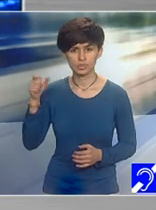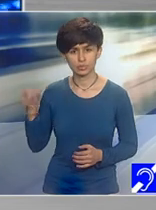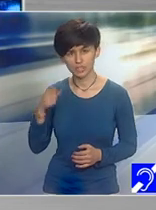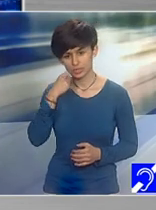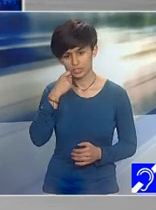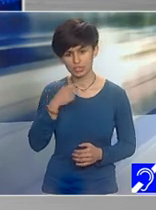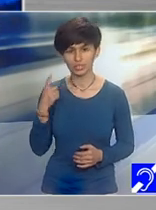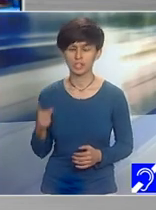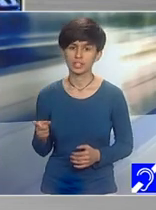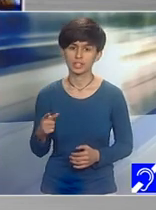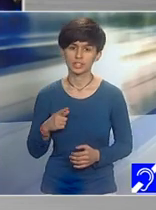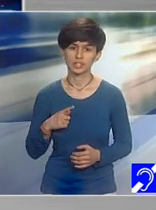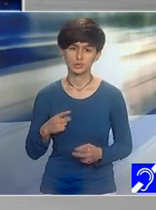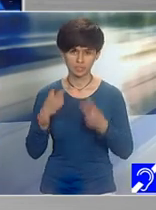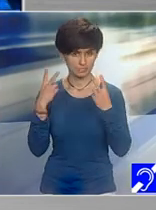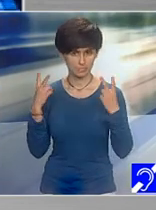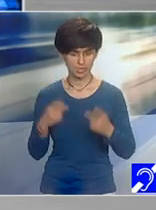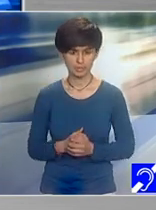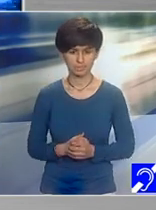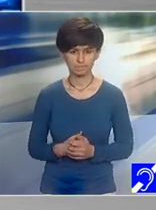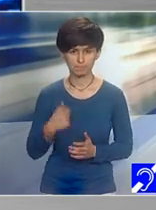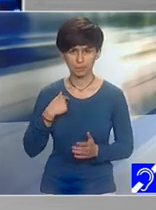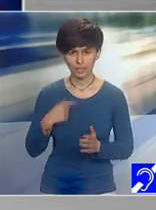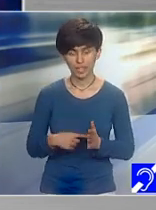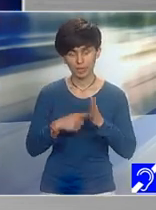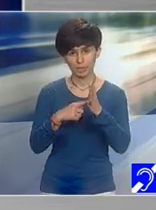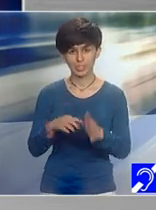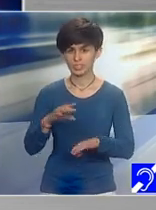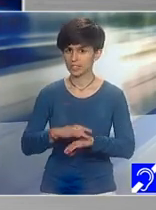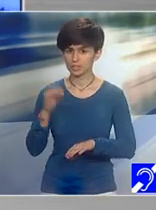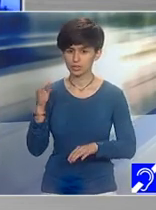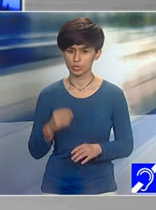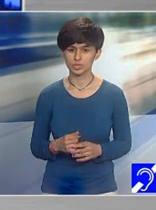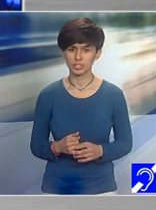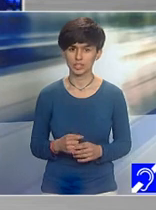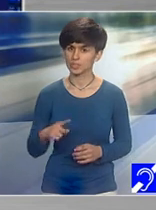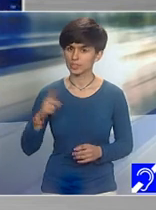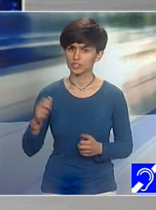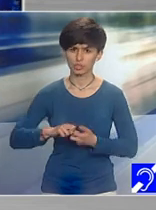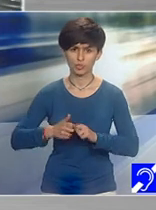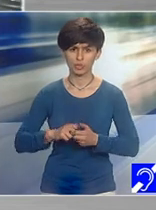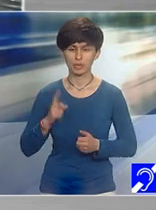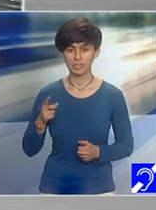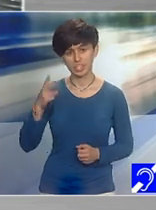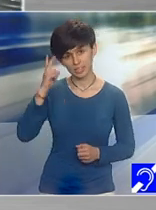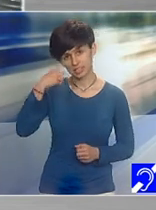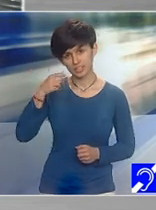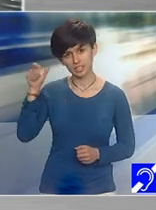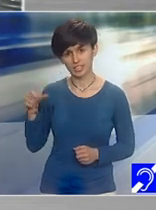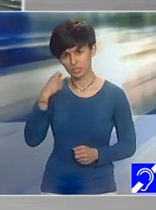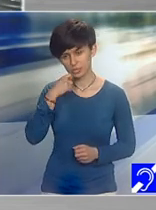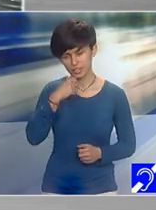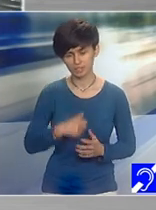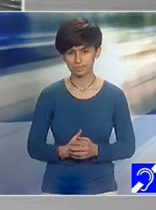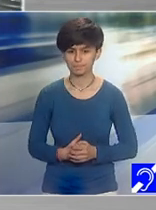Eu v-am prezentat soluția mai degrabă decât problema, dar sunt convinsă că clujenii înțeleg la ce mă refer. Vă mulțumesc, mergem mai departe. Domnule